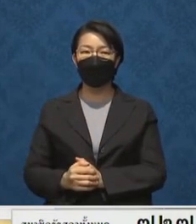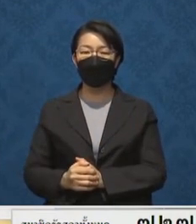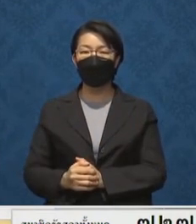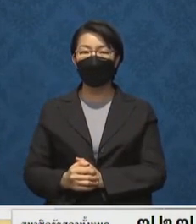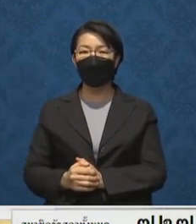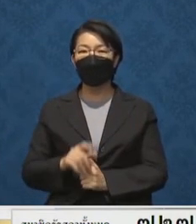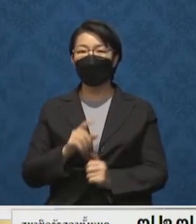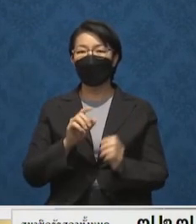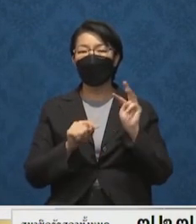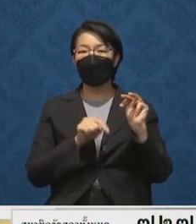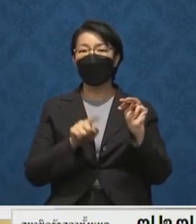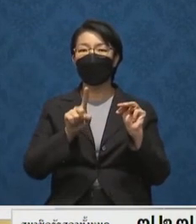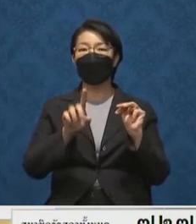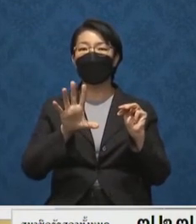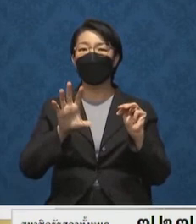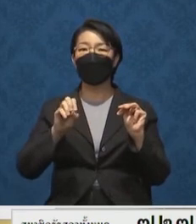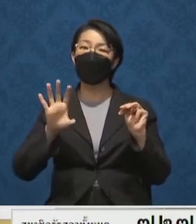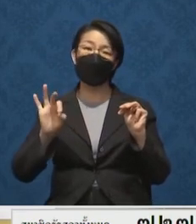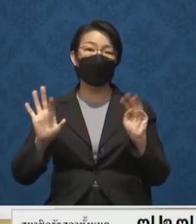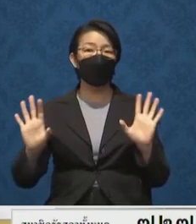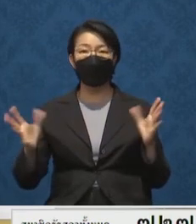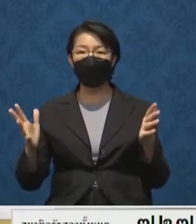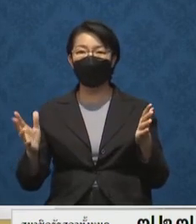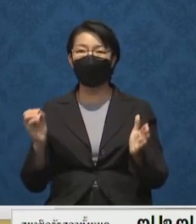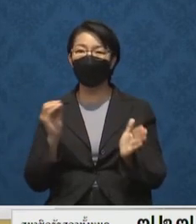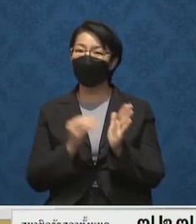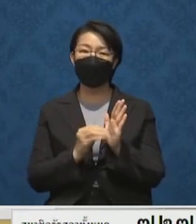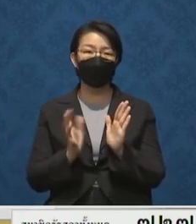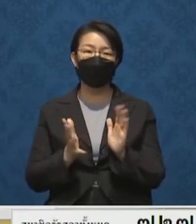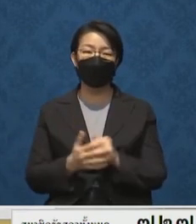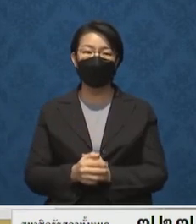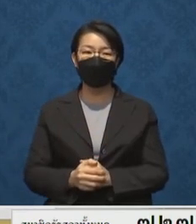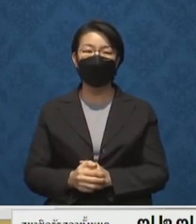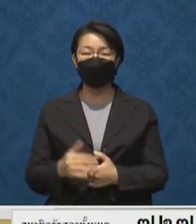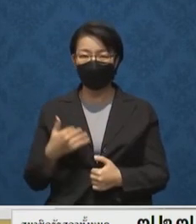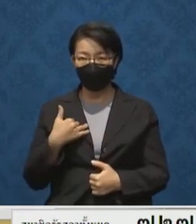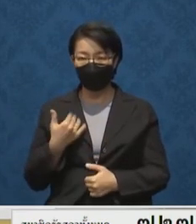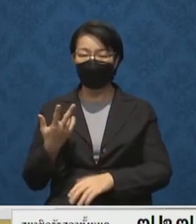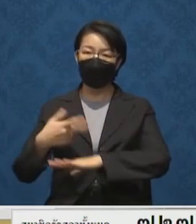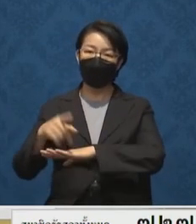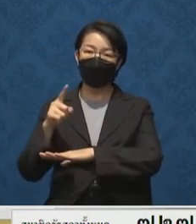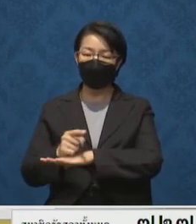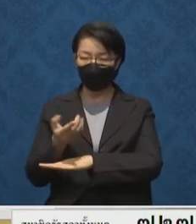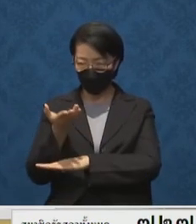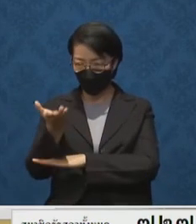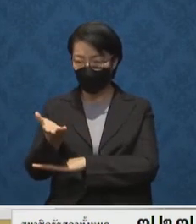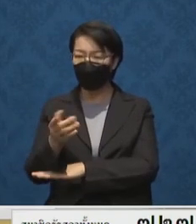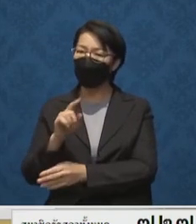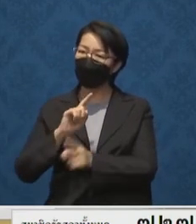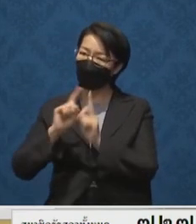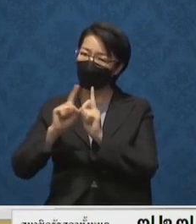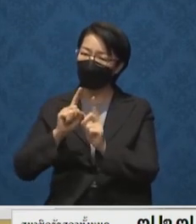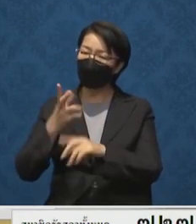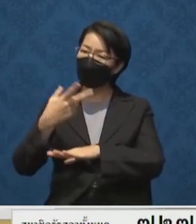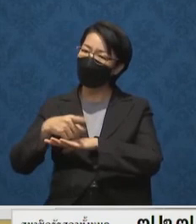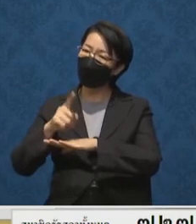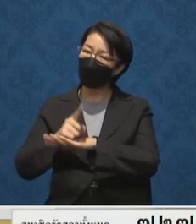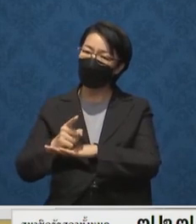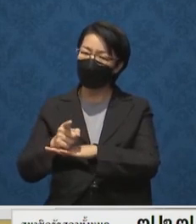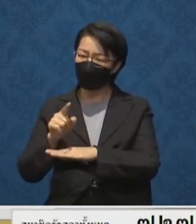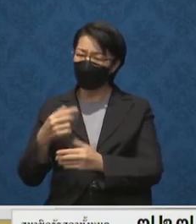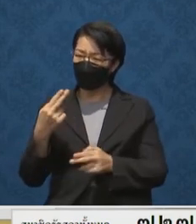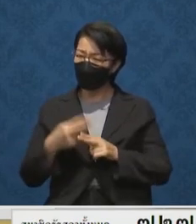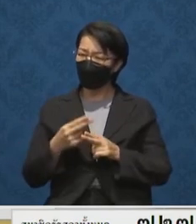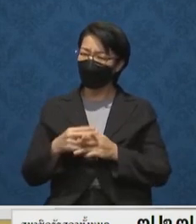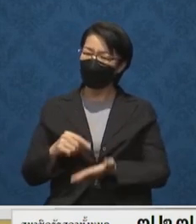ได้ครัในวันนั้ผมจงขอให้ธรรมทาร์ได้โรดวินิชัยว่าการสไหนชื่อนั้นต้อง